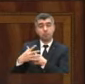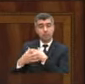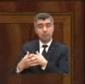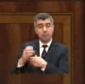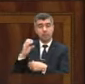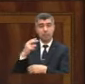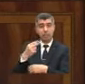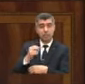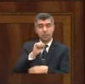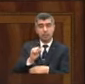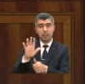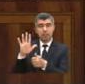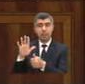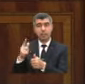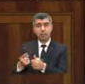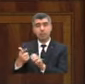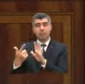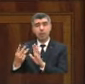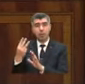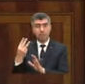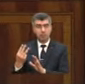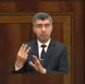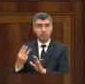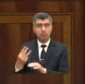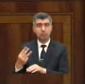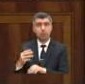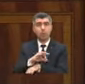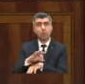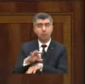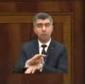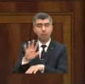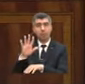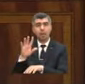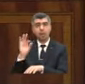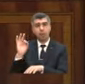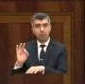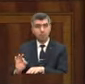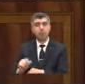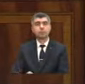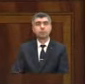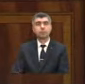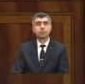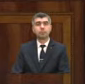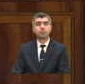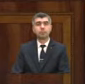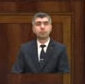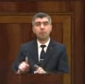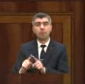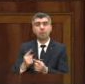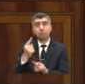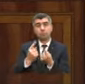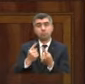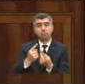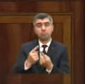سنسيس 6.37، لا كنوبس 5%، ومع واحد الحد أقصى ديال